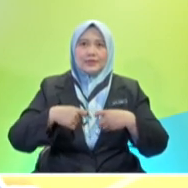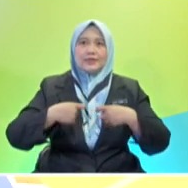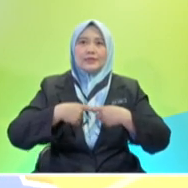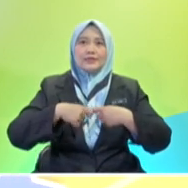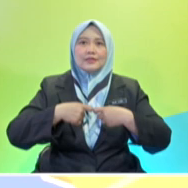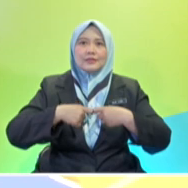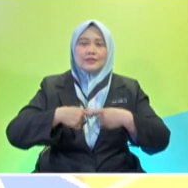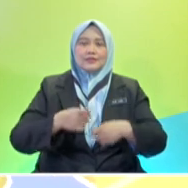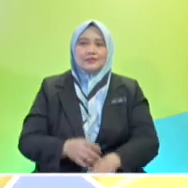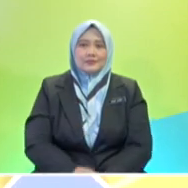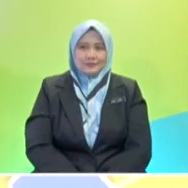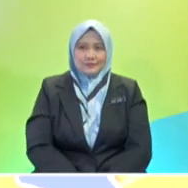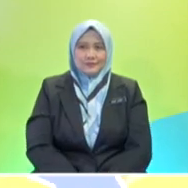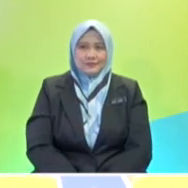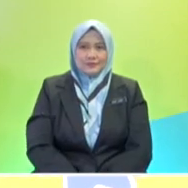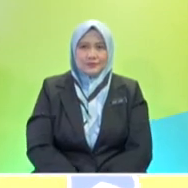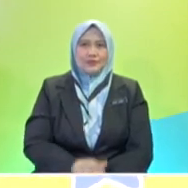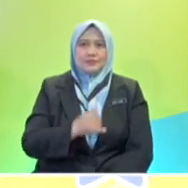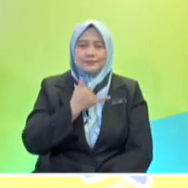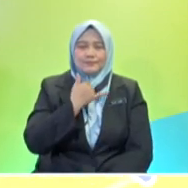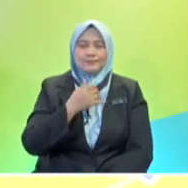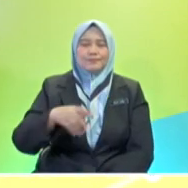ialah Irfan. Irfan.